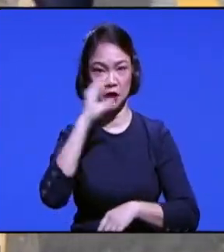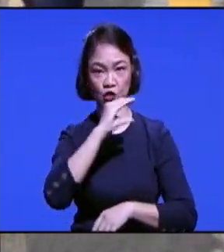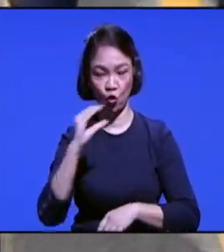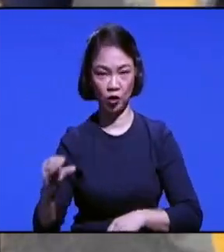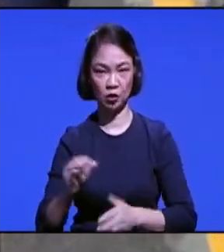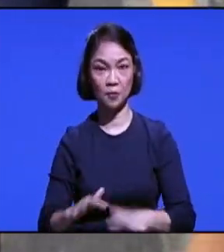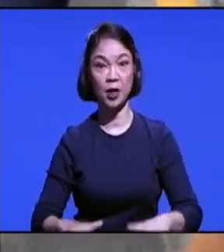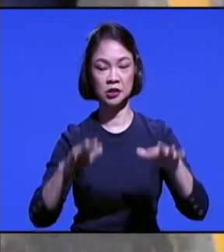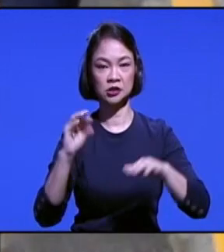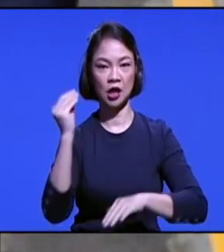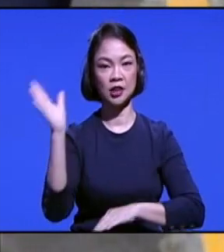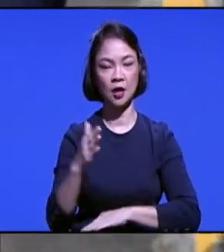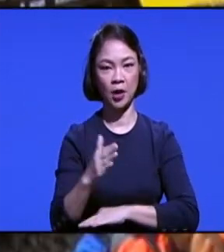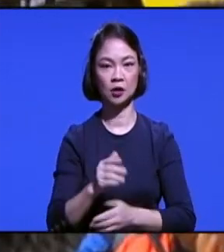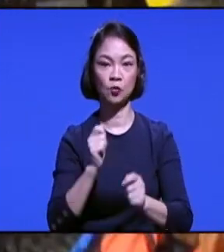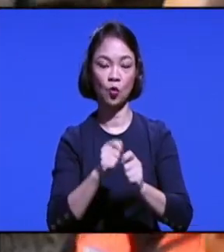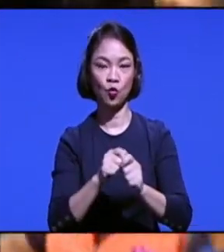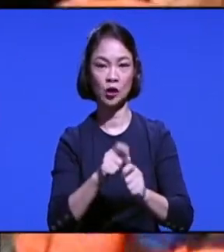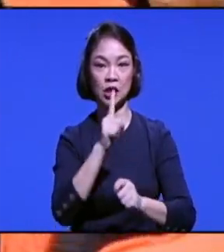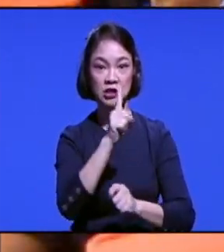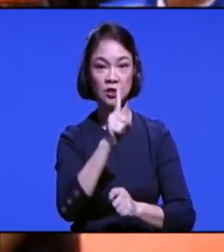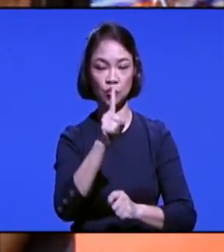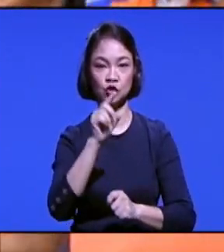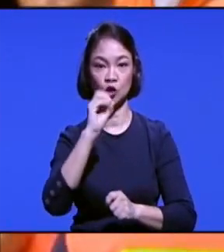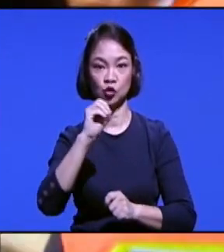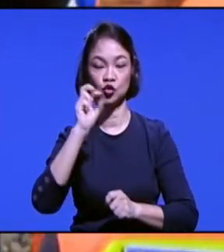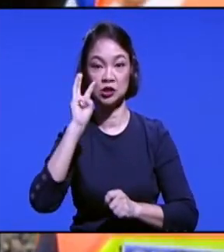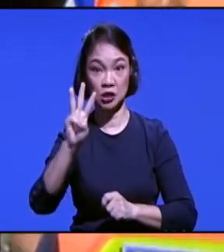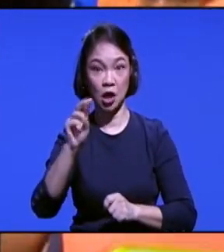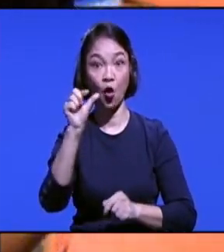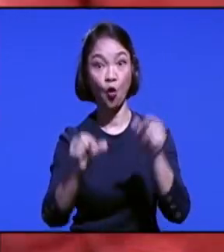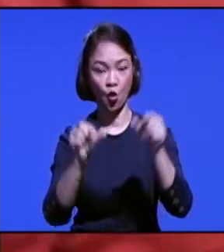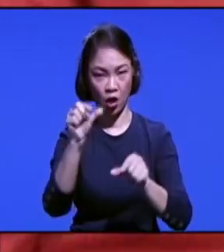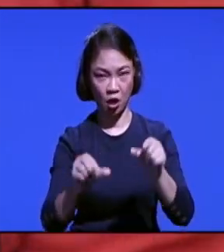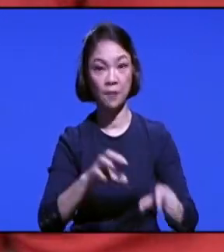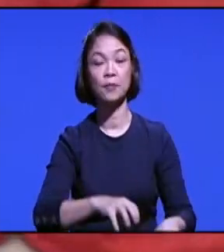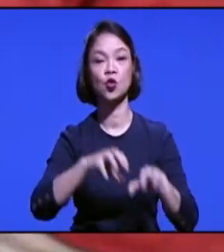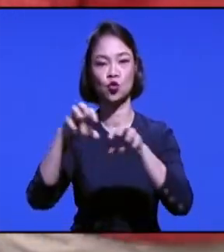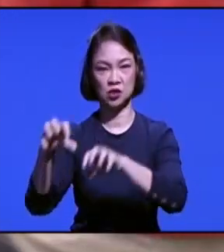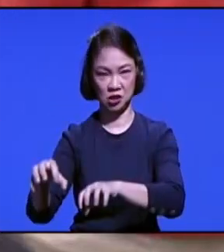mencatat banjir di Jakarta Barat membuat 1.103 orang mengungsi. Tim Liputan Transmedia.